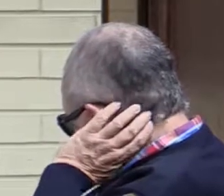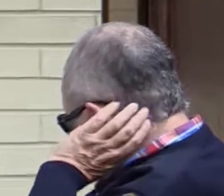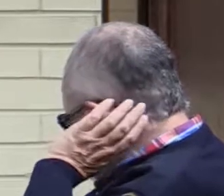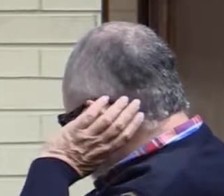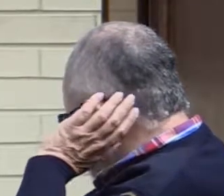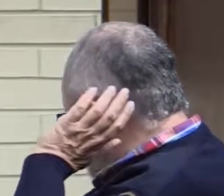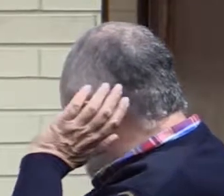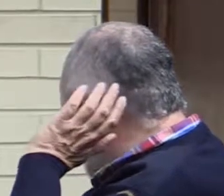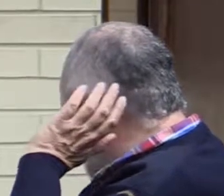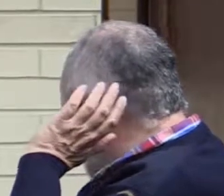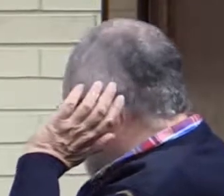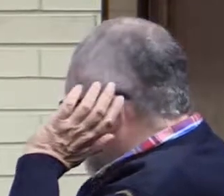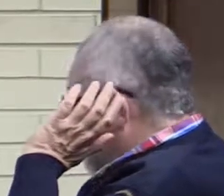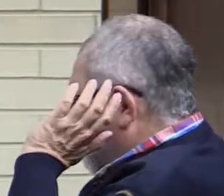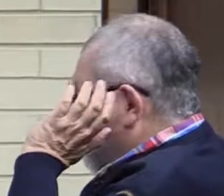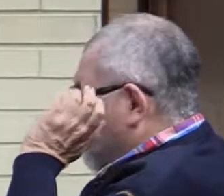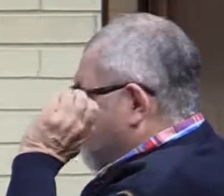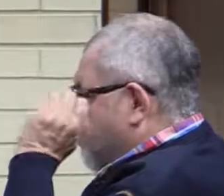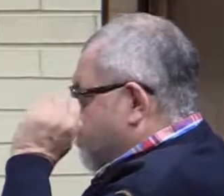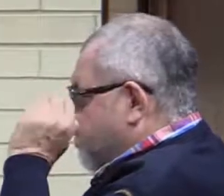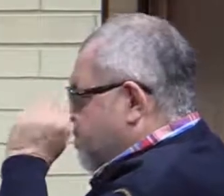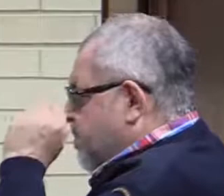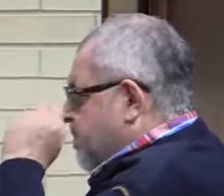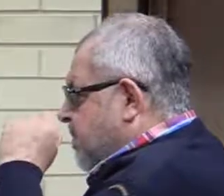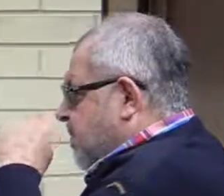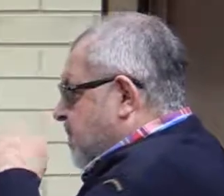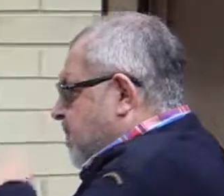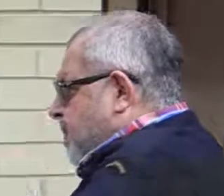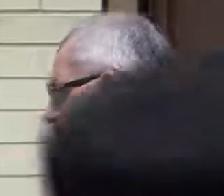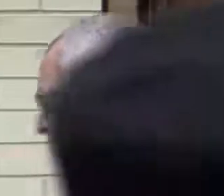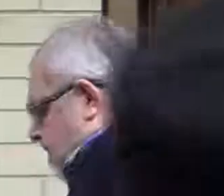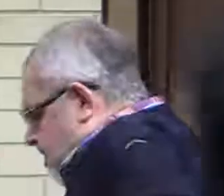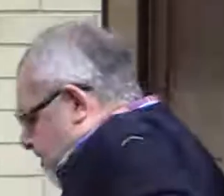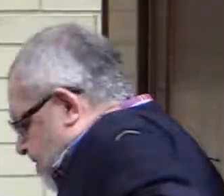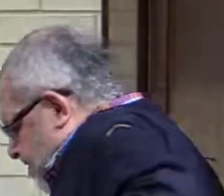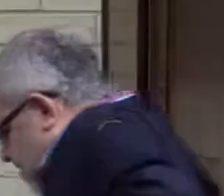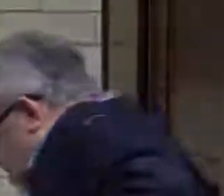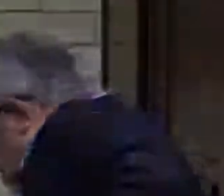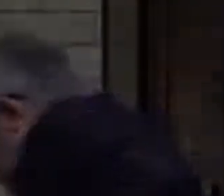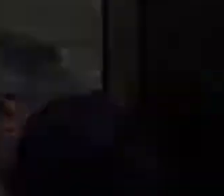وأستغفر الله لي ولكم ولسائر المسلمين والمسلمات من كل ذنب، وأقم الصلاة.